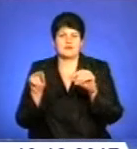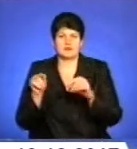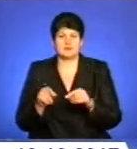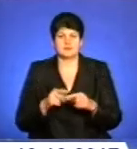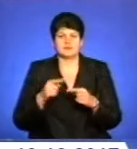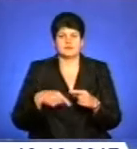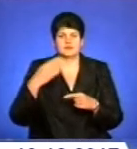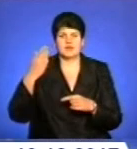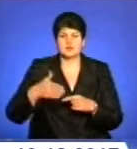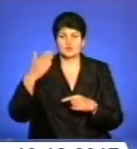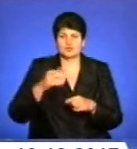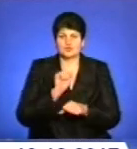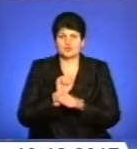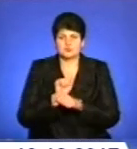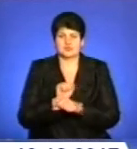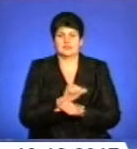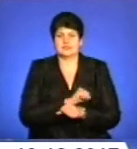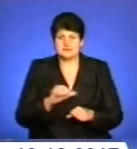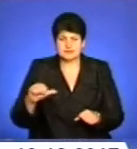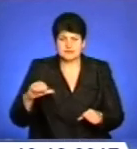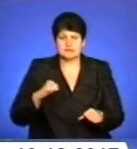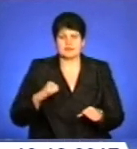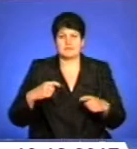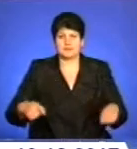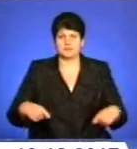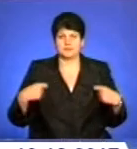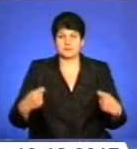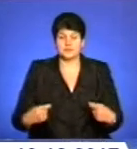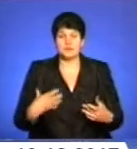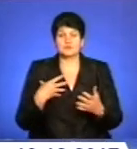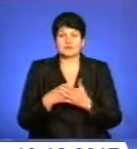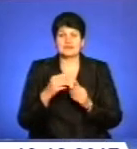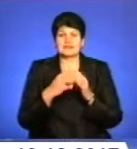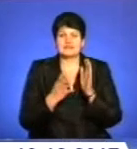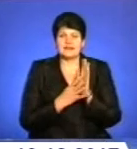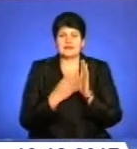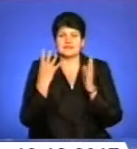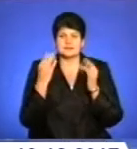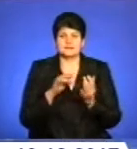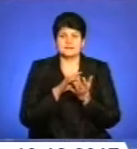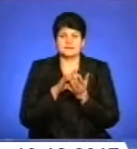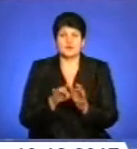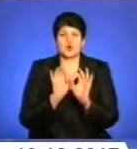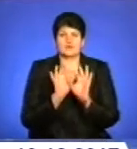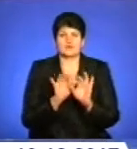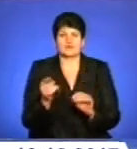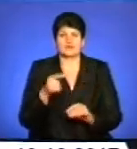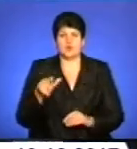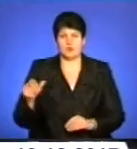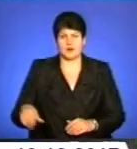візку. Подорожував сам упродовж 19 днів. Про свої пригоди у дорозі мандрівник розповів